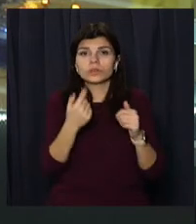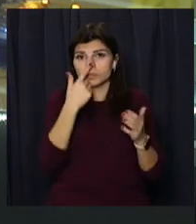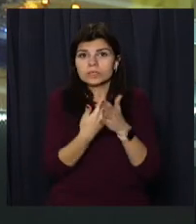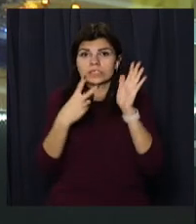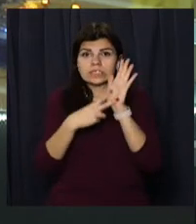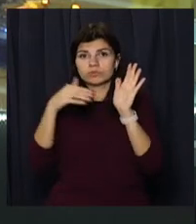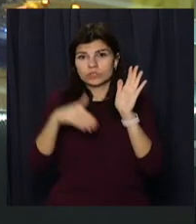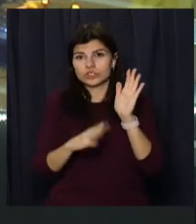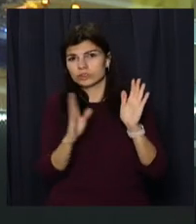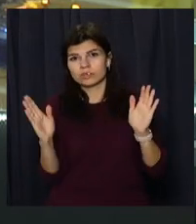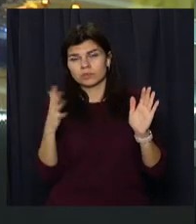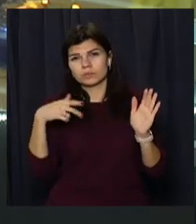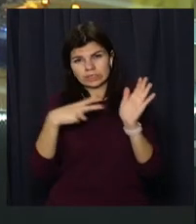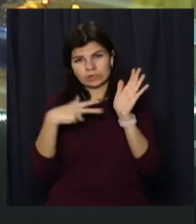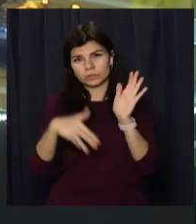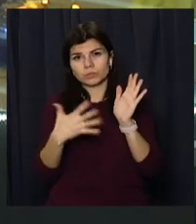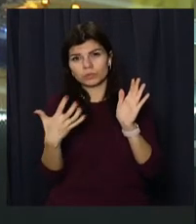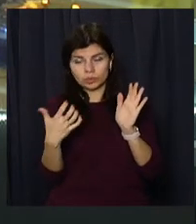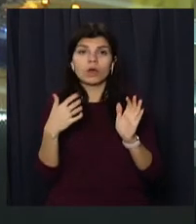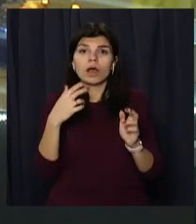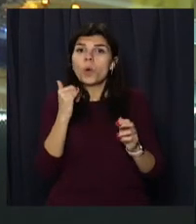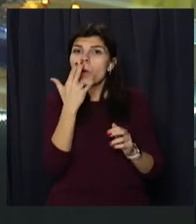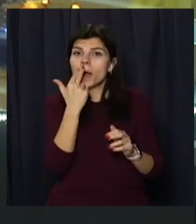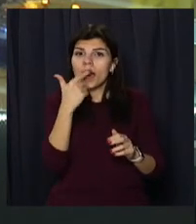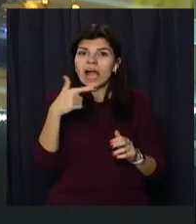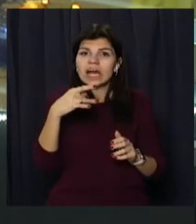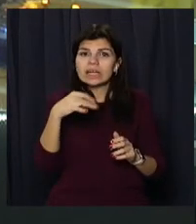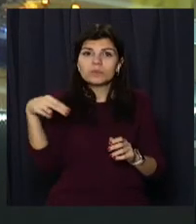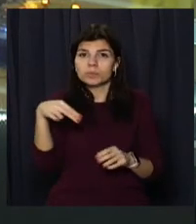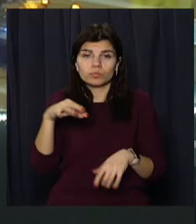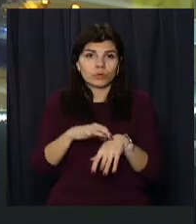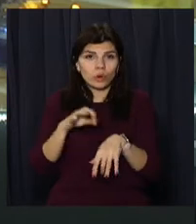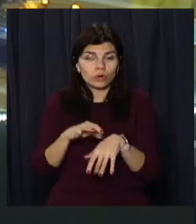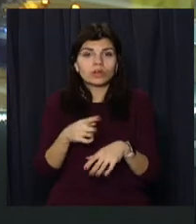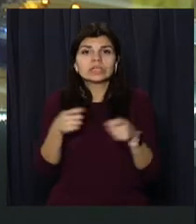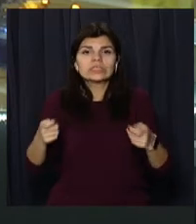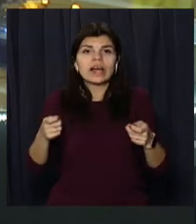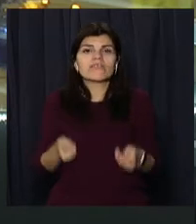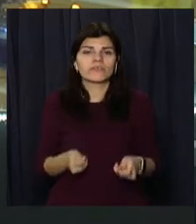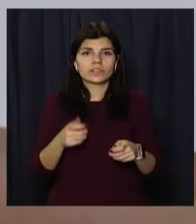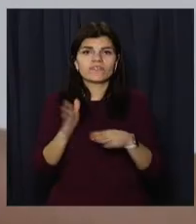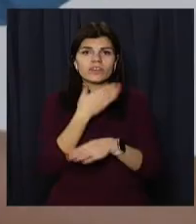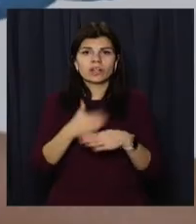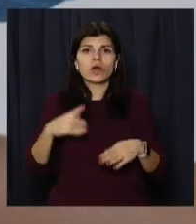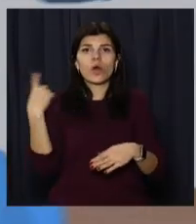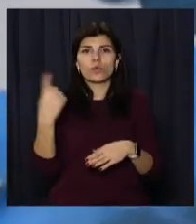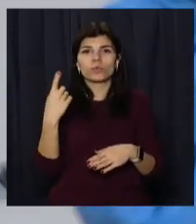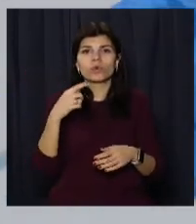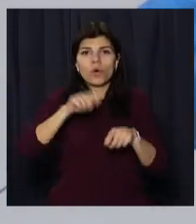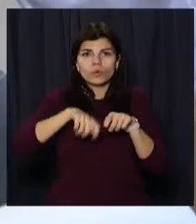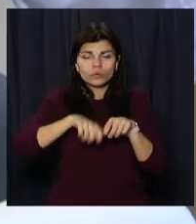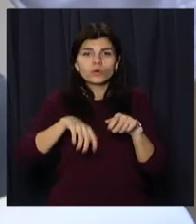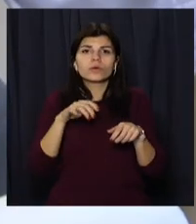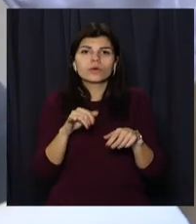7,5 тисяч недужих на грип. Про це у прес-центрі відкритого розповіла завідувачка відділення обласного центру контролю